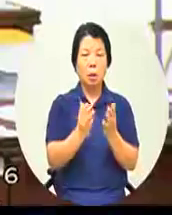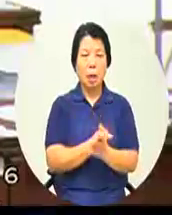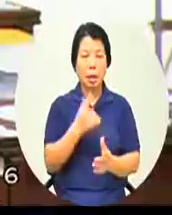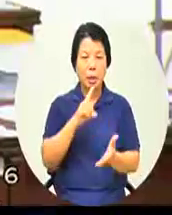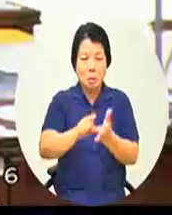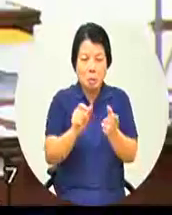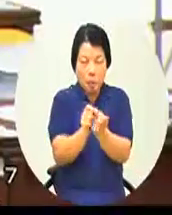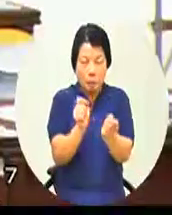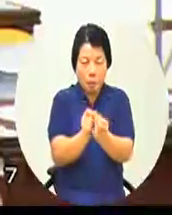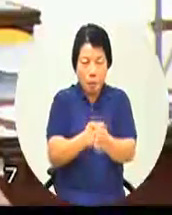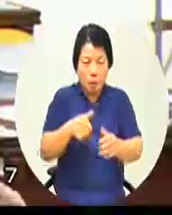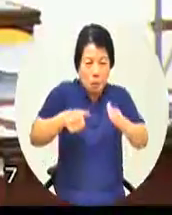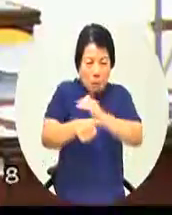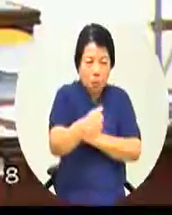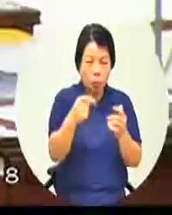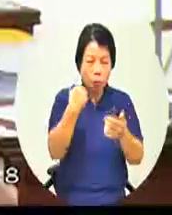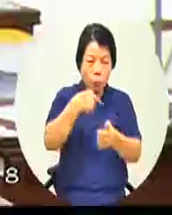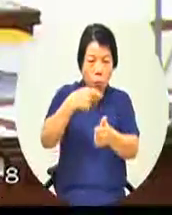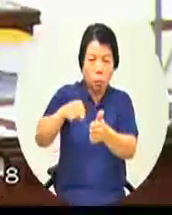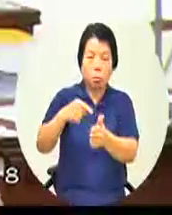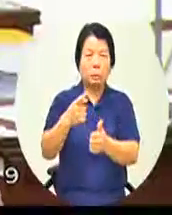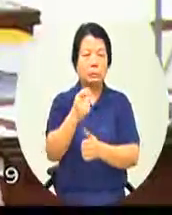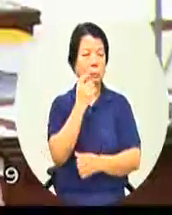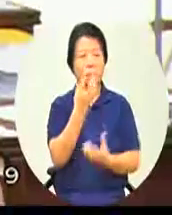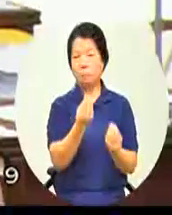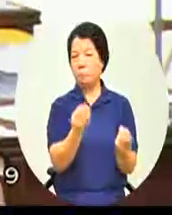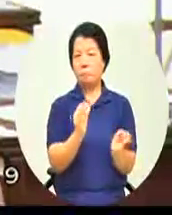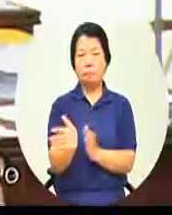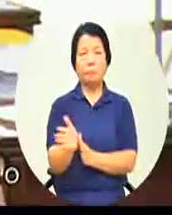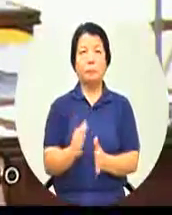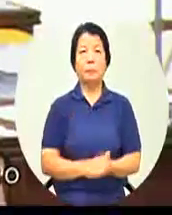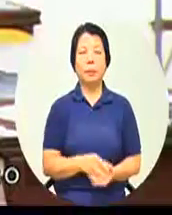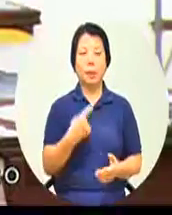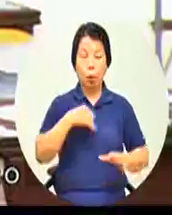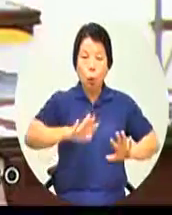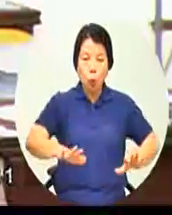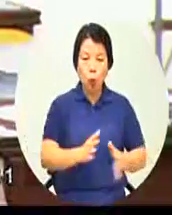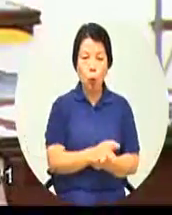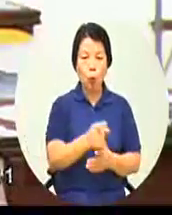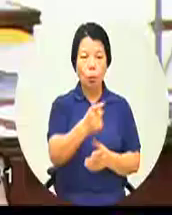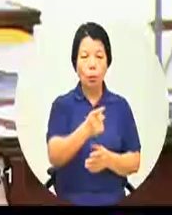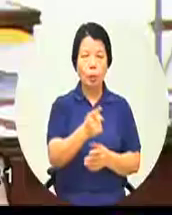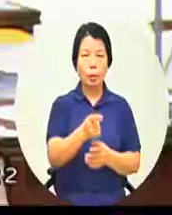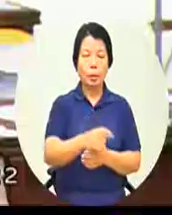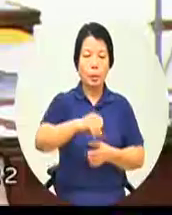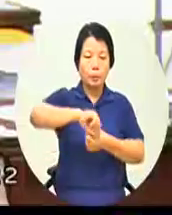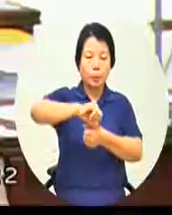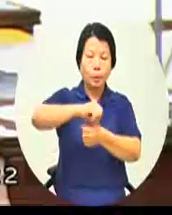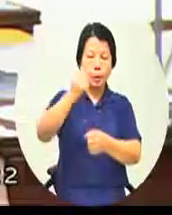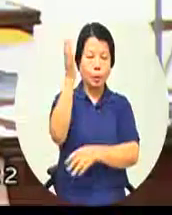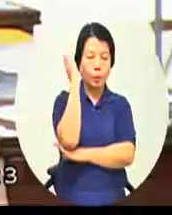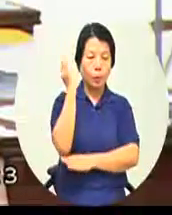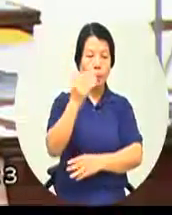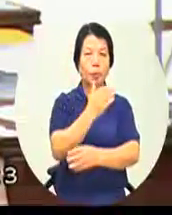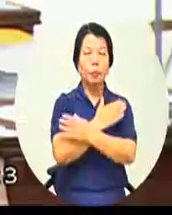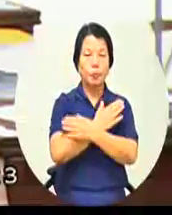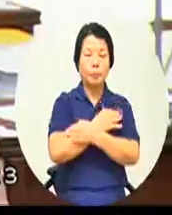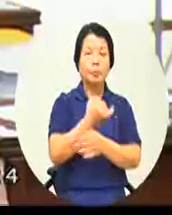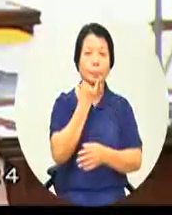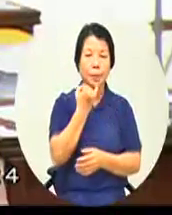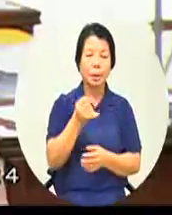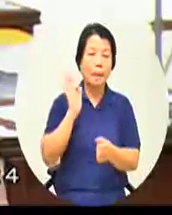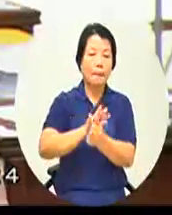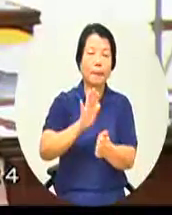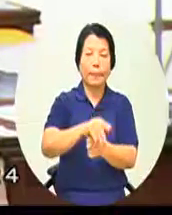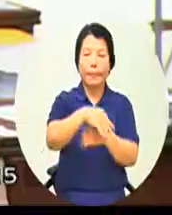伊听无。啊，所以嘞，会当我们来解决这些问题，对不对？吼、哦，一举数得了哈、哦。咱局长对不对？吼、哦，是不是讲哦，会当朝着这个方面对不